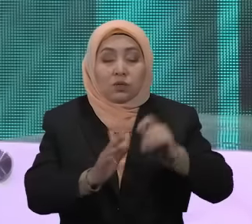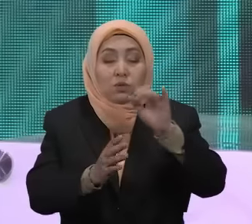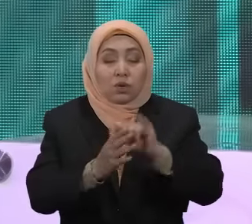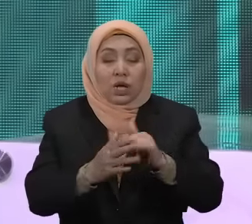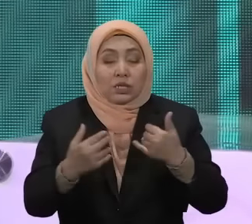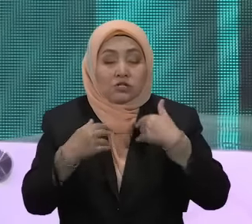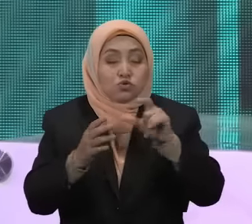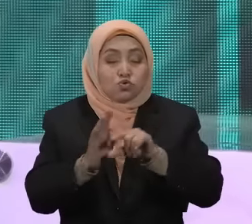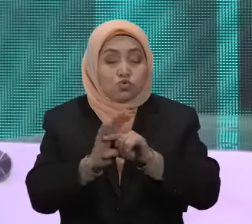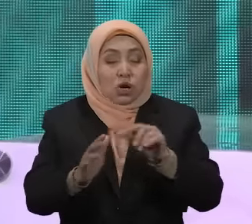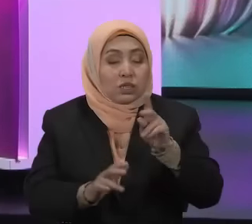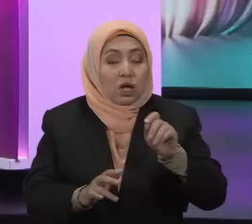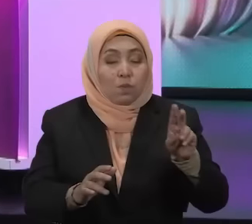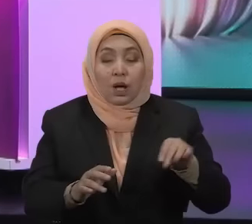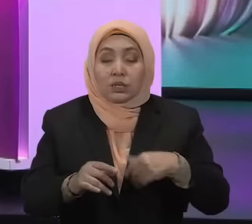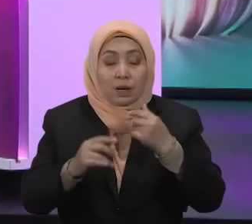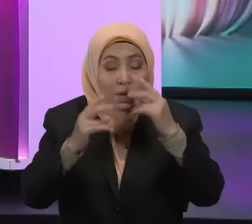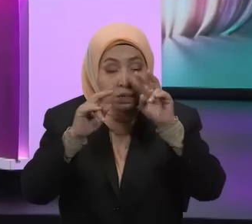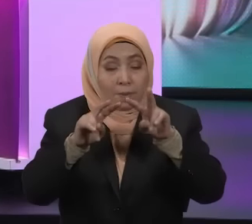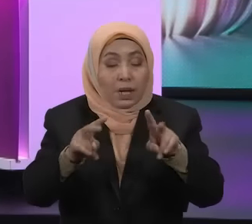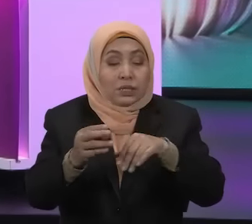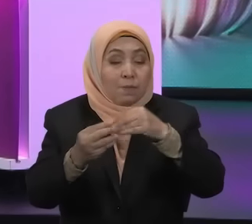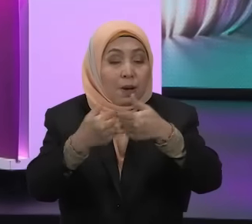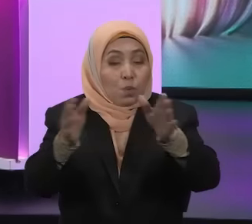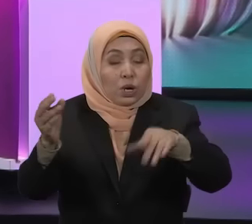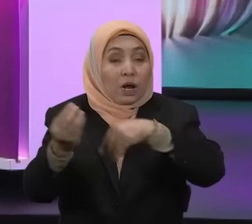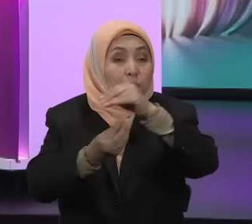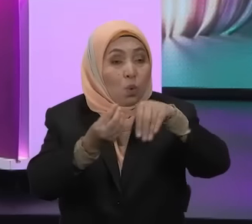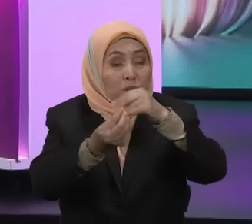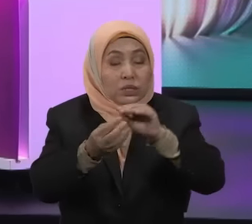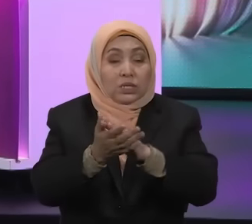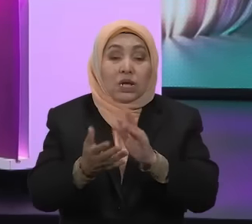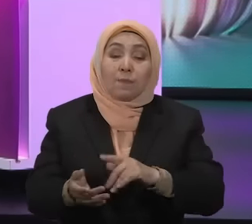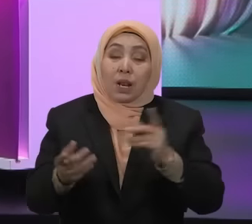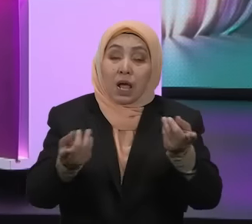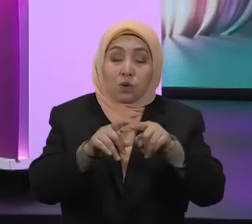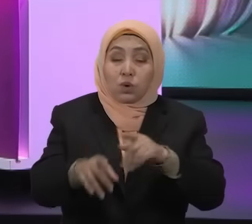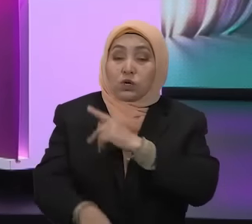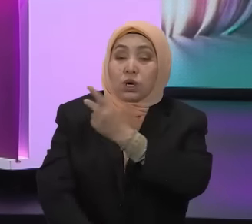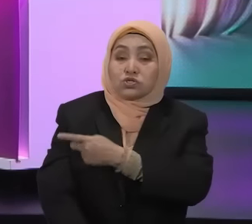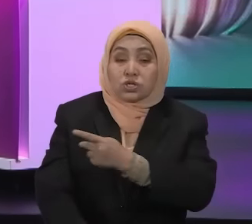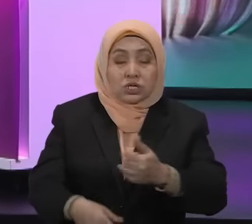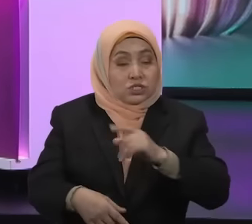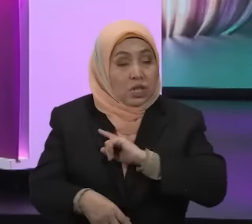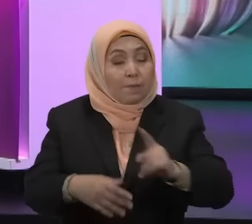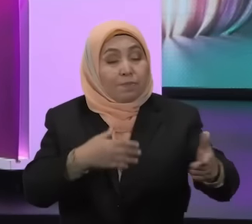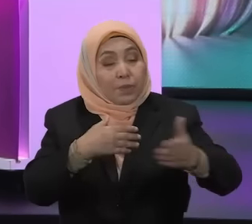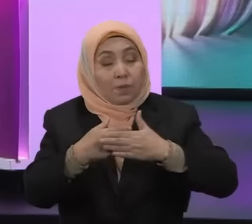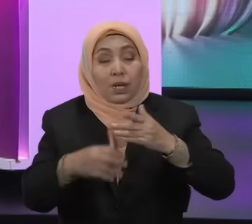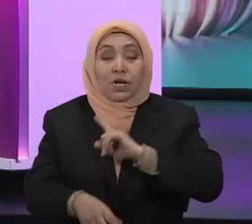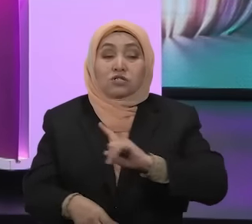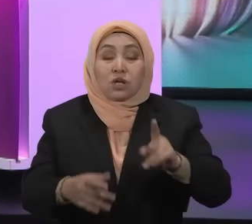ialah apabila ada surah At-Taubah, iaitu bila peristiwa Fathu Mekah, bila berlakunya kuasa Islam itu kembali kepada